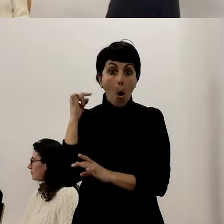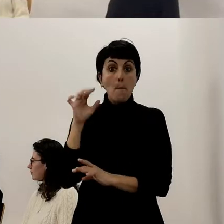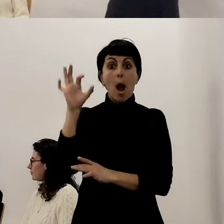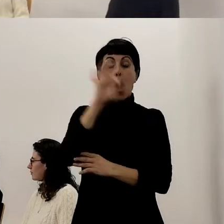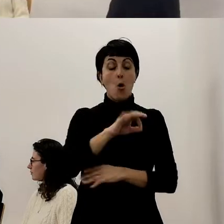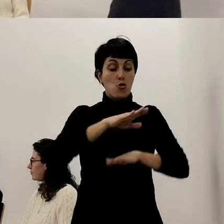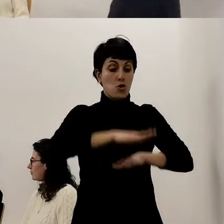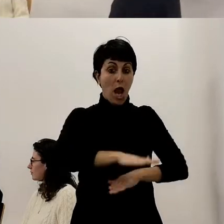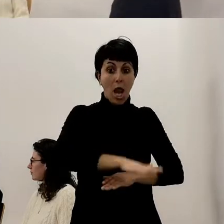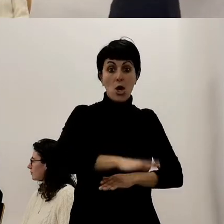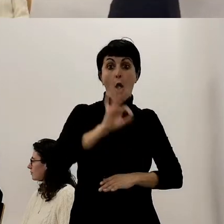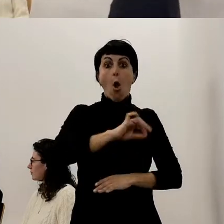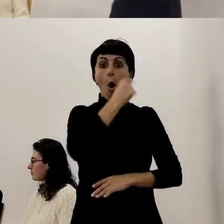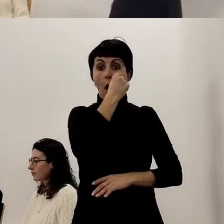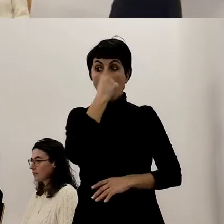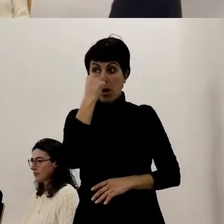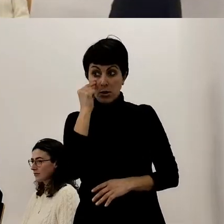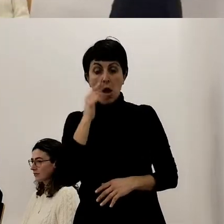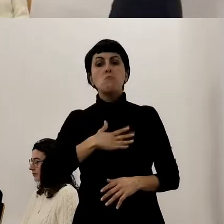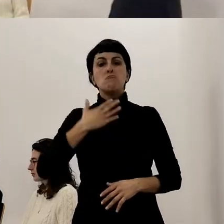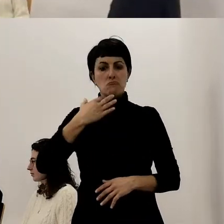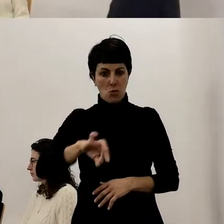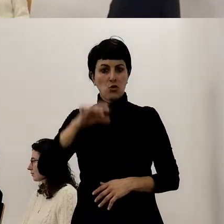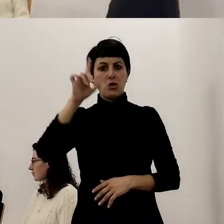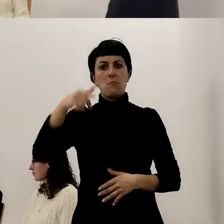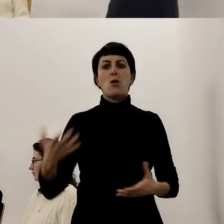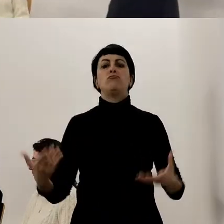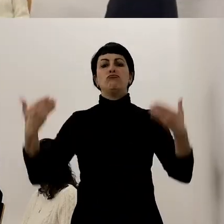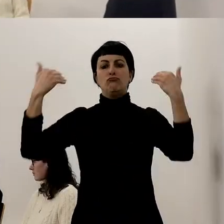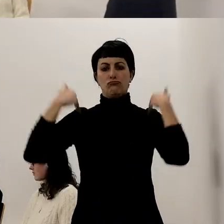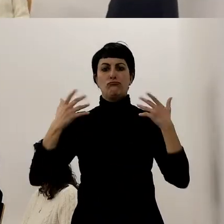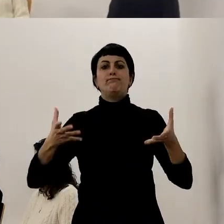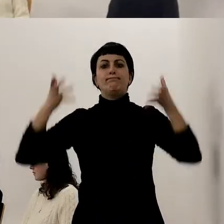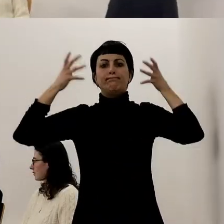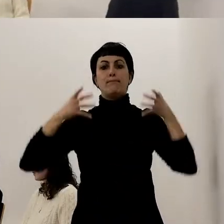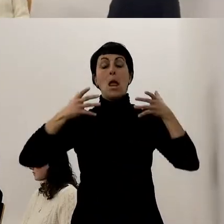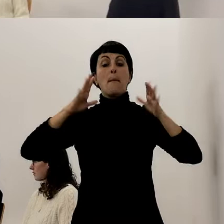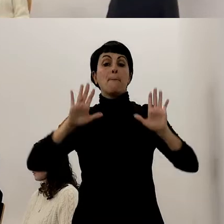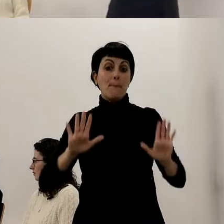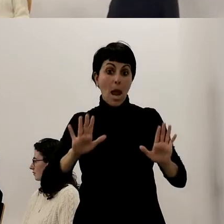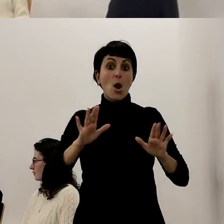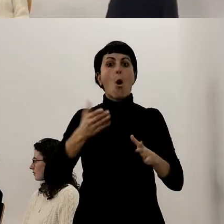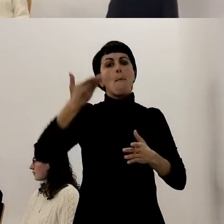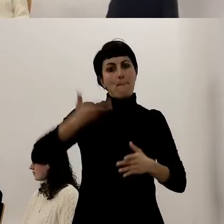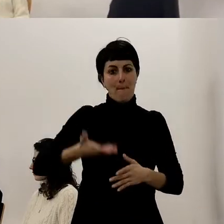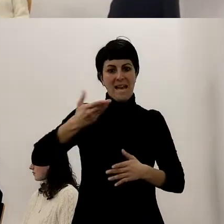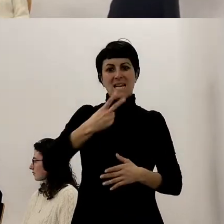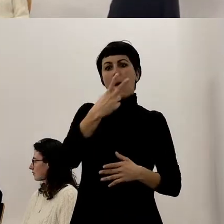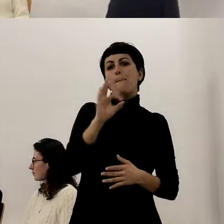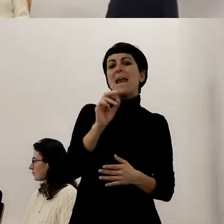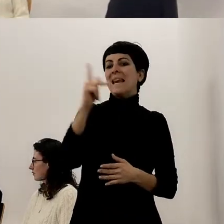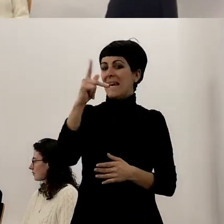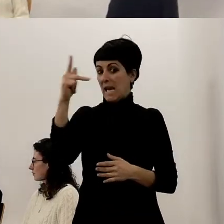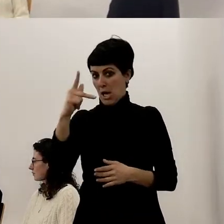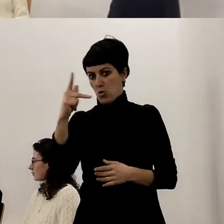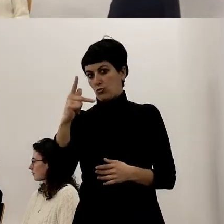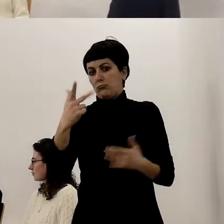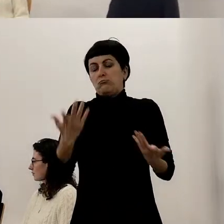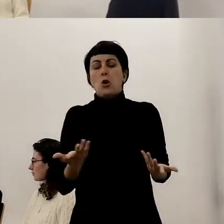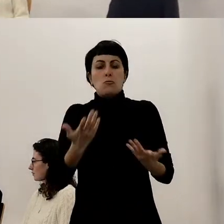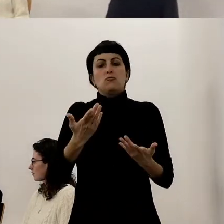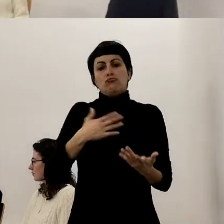un adolescent pugui portar el nan Cucut, però té un pes de 20 quilos i a elles els és més agradable. I en canvi els